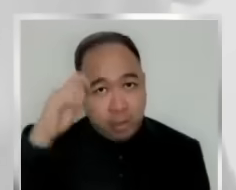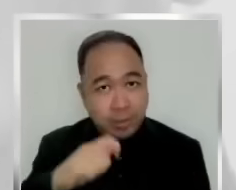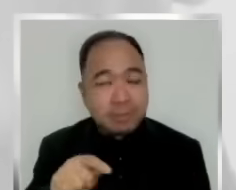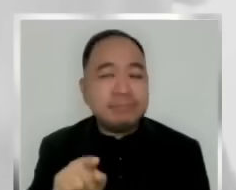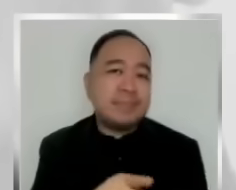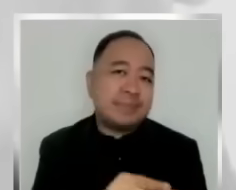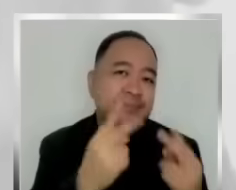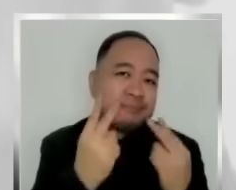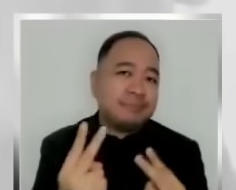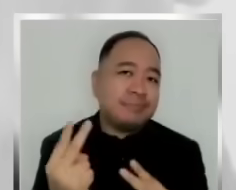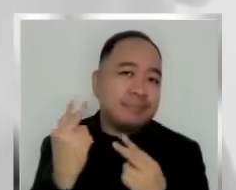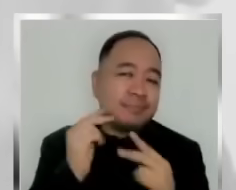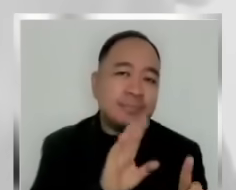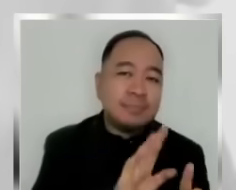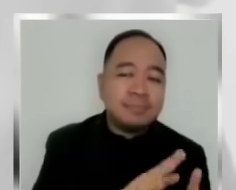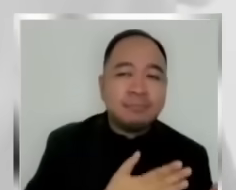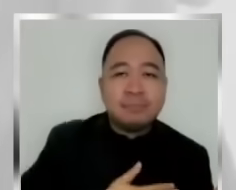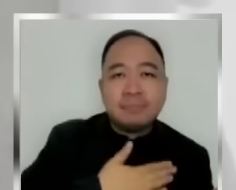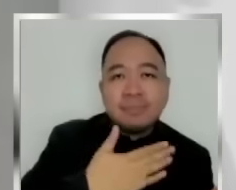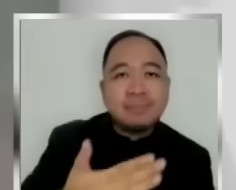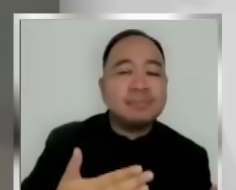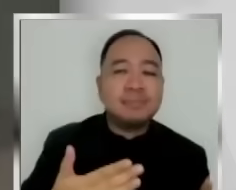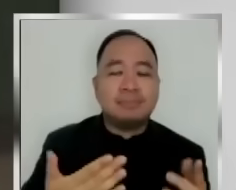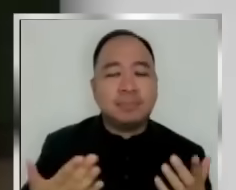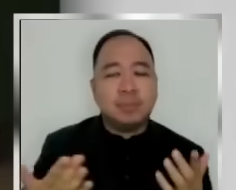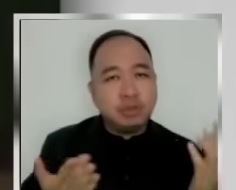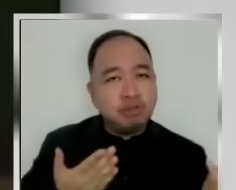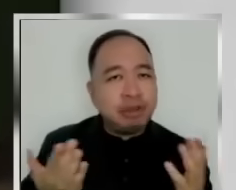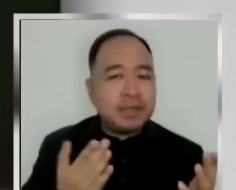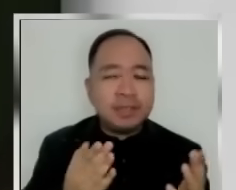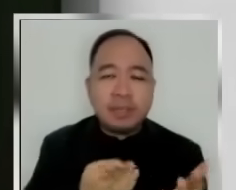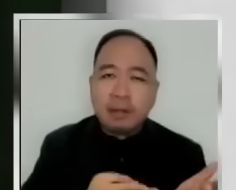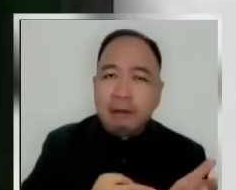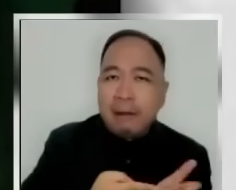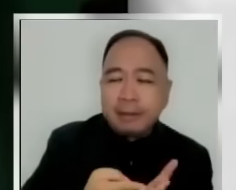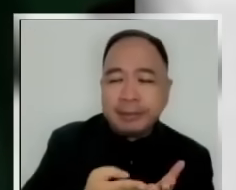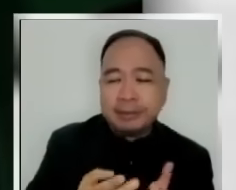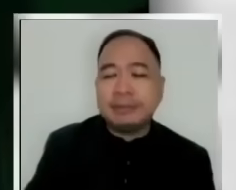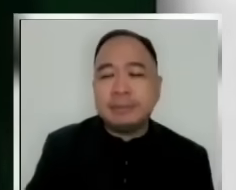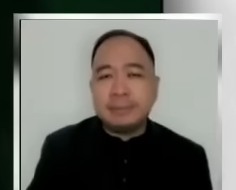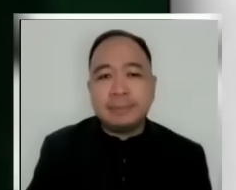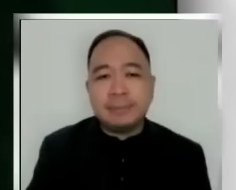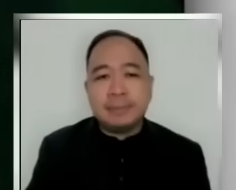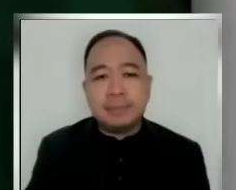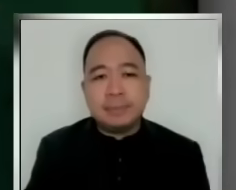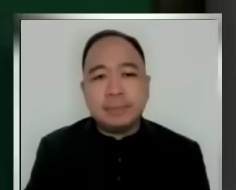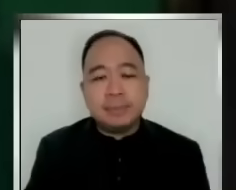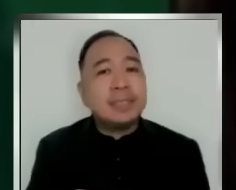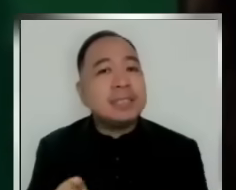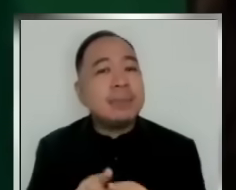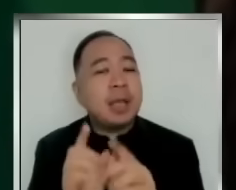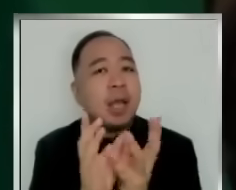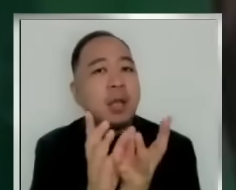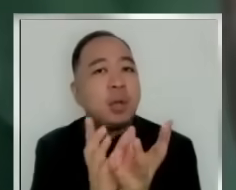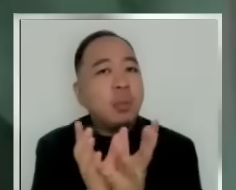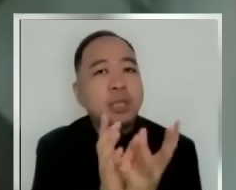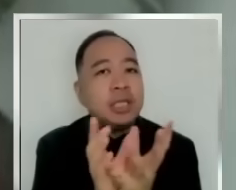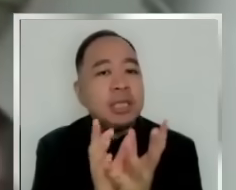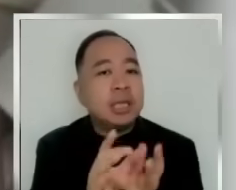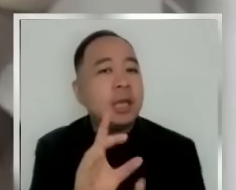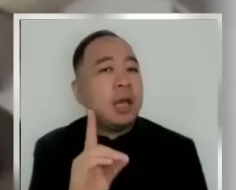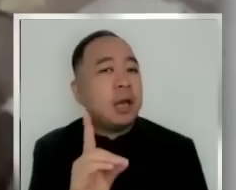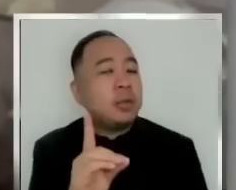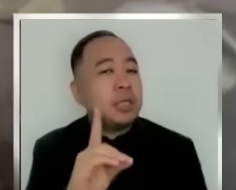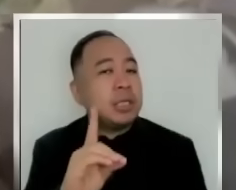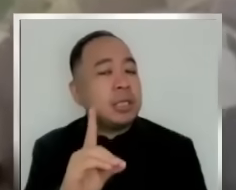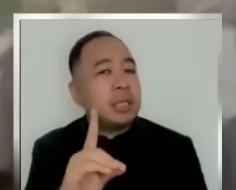dedikasyon sa paghahatid ng serbisyong totoo. Pati na rin ang community ng De La Salle Philippines na sama-samang